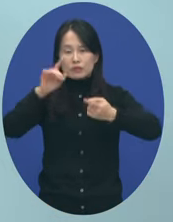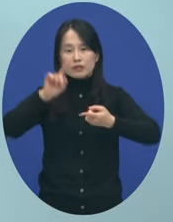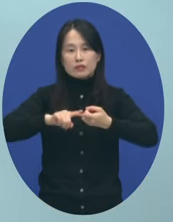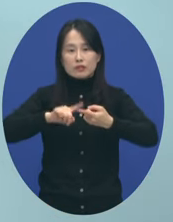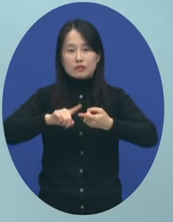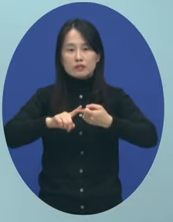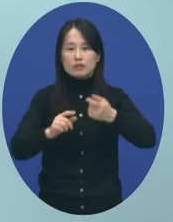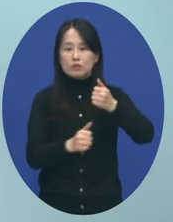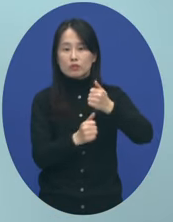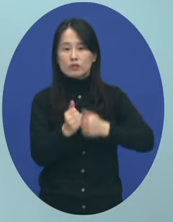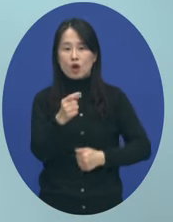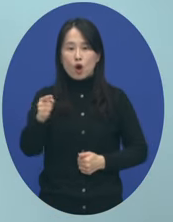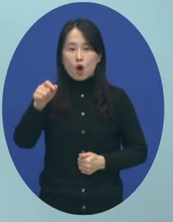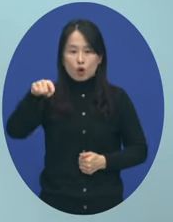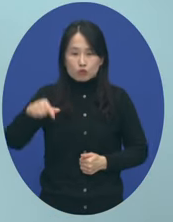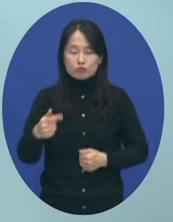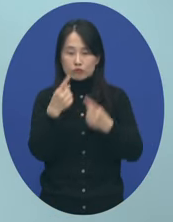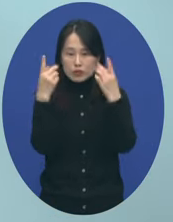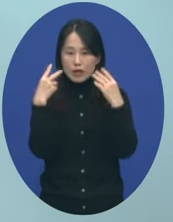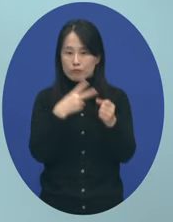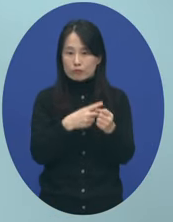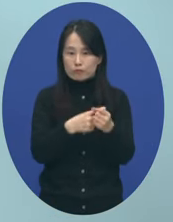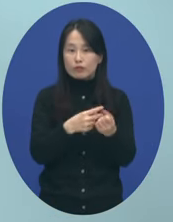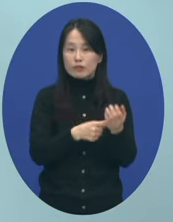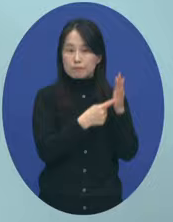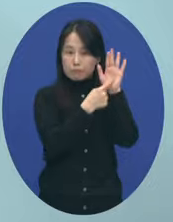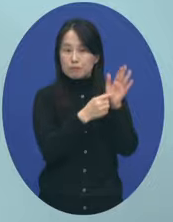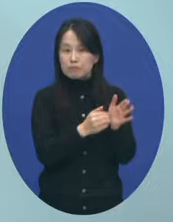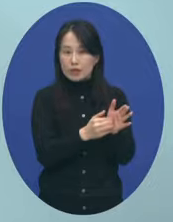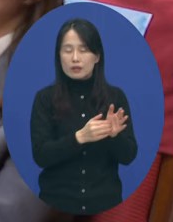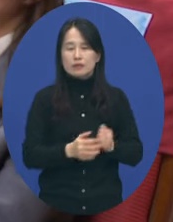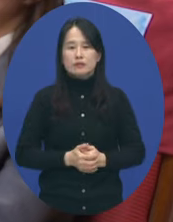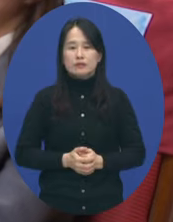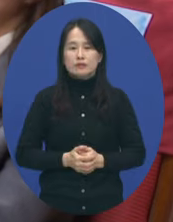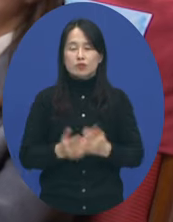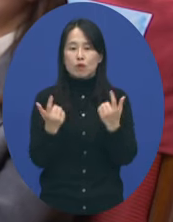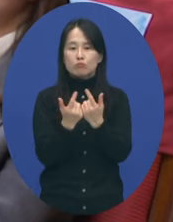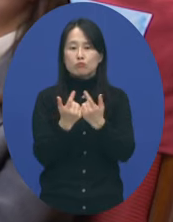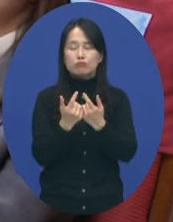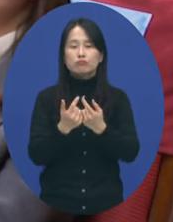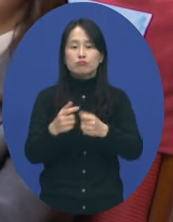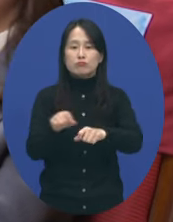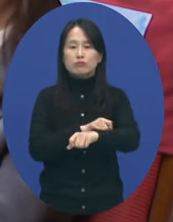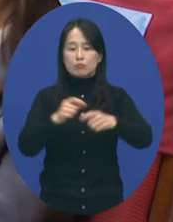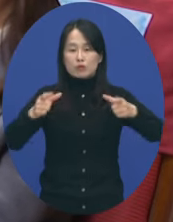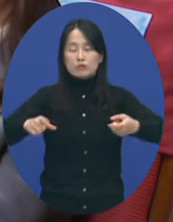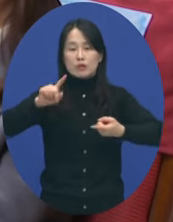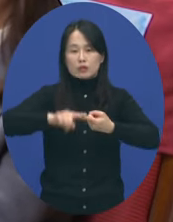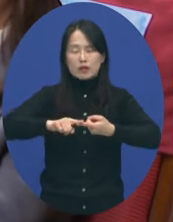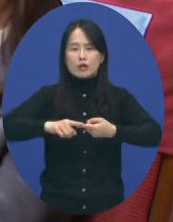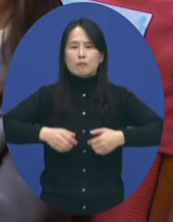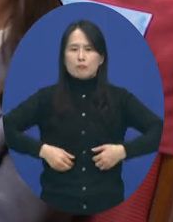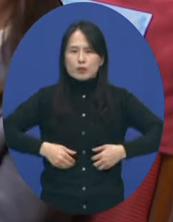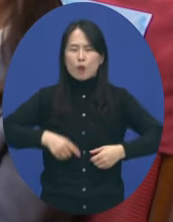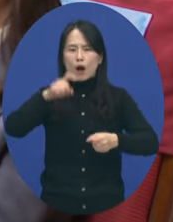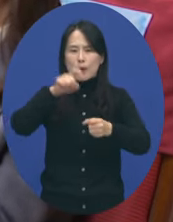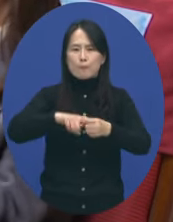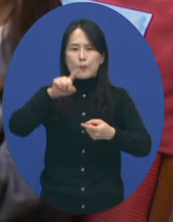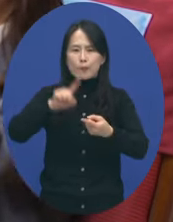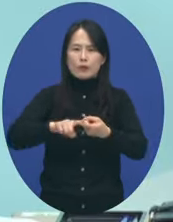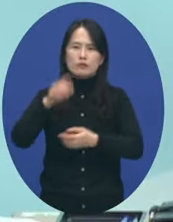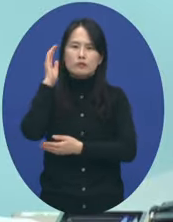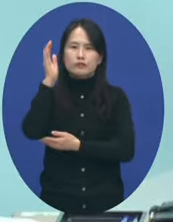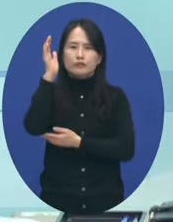위원인 허훈 대진대학교 교수가 발제와 좌장을 맡아 경기북부 특별자치도 설치 필요와 목표를 주제로